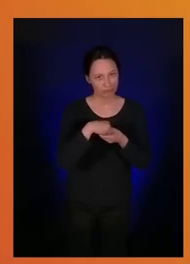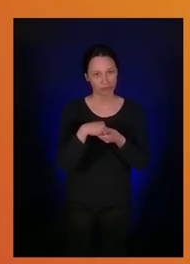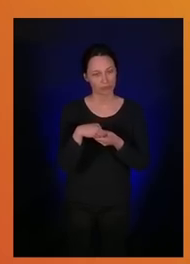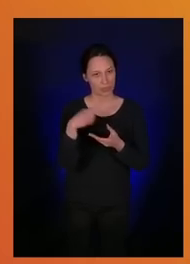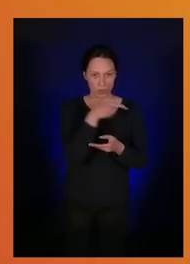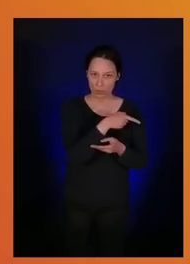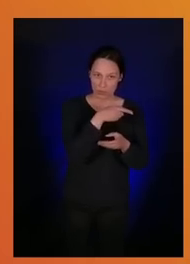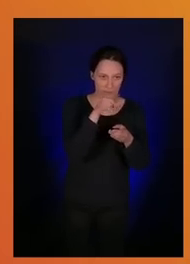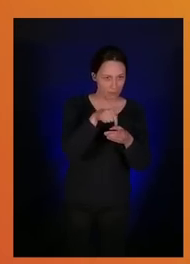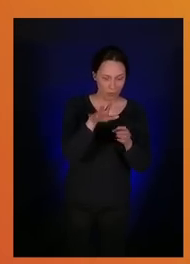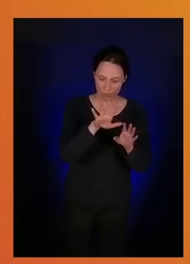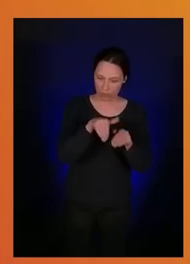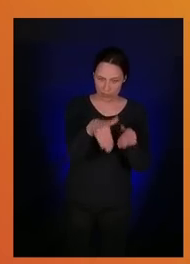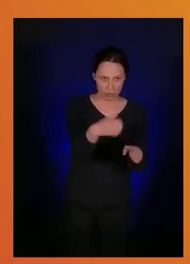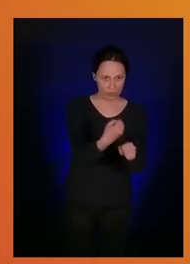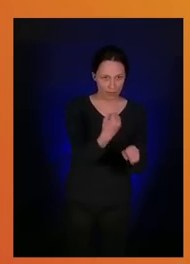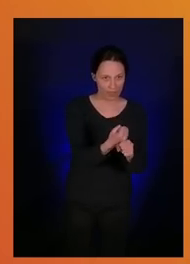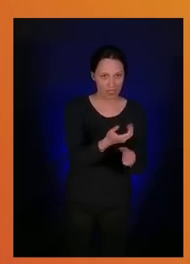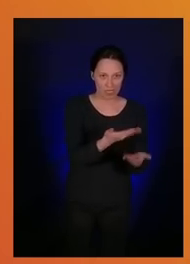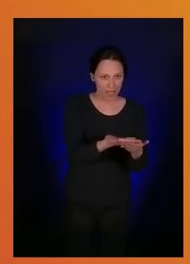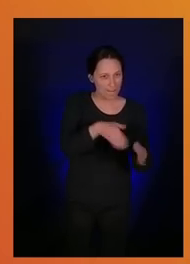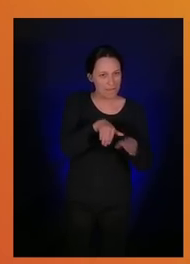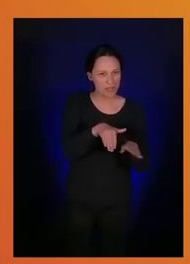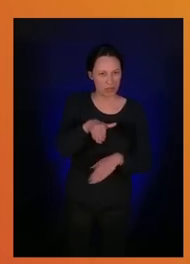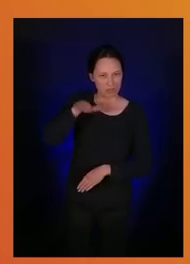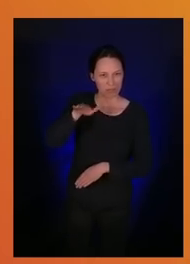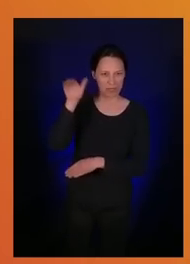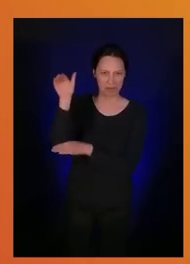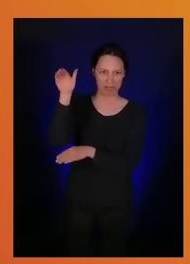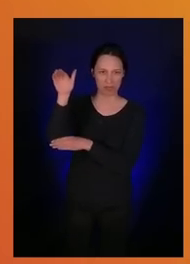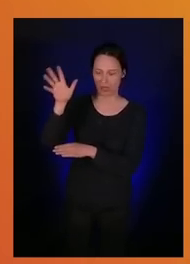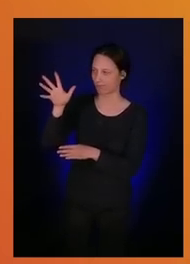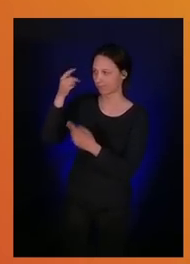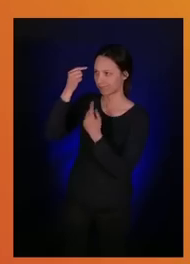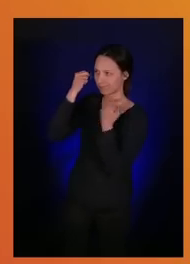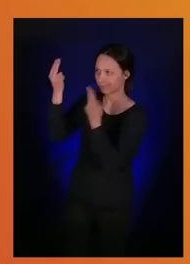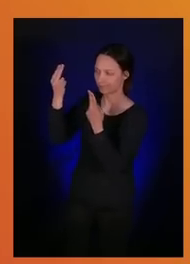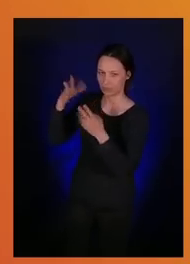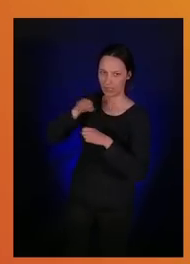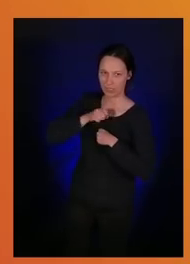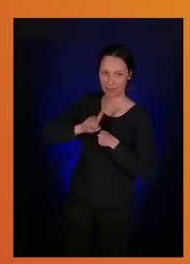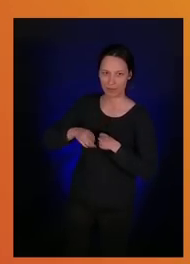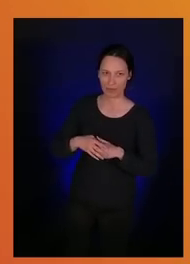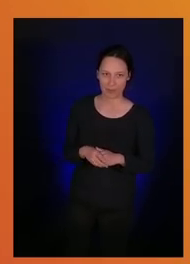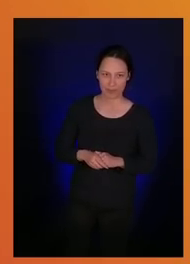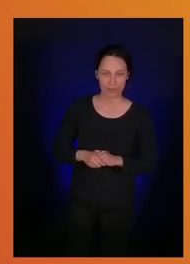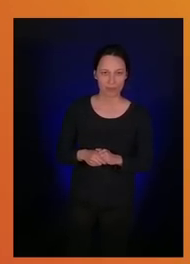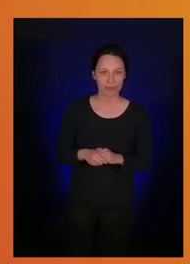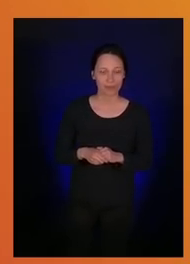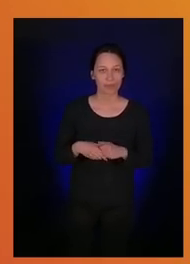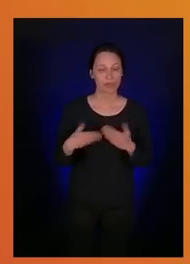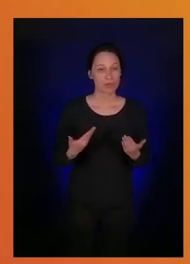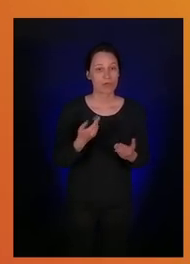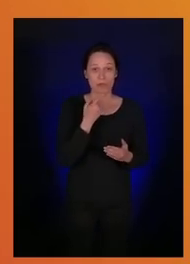et qu'on comprenne que ce n'est pas des méthodes patronales à mettre en place. Je demande que le bureau du Congrès se réunisse. Donc que le bureau du Congrès